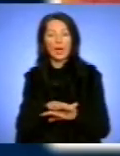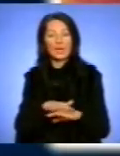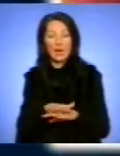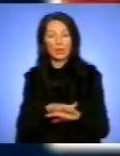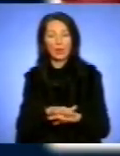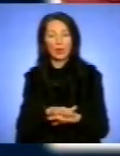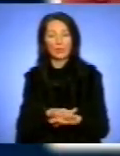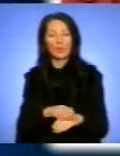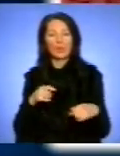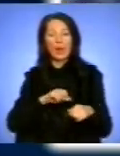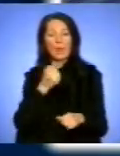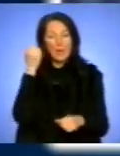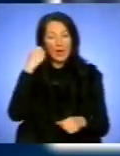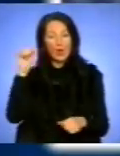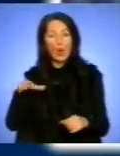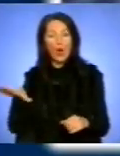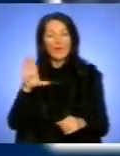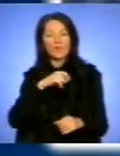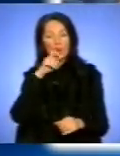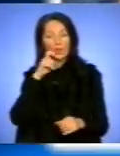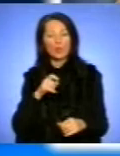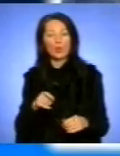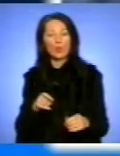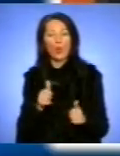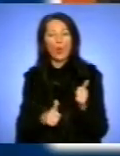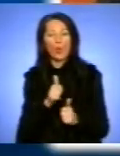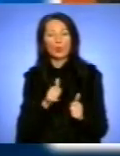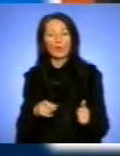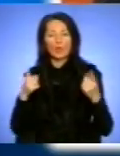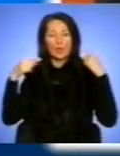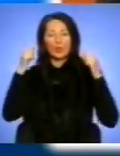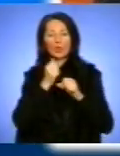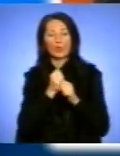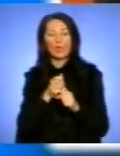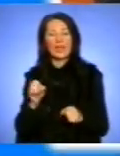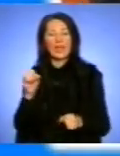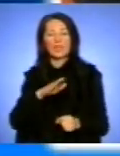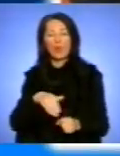Перемогу у всеукраїнському конкурсі творчих робіт «Європа навколо нас» здобула тернополянка.